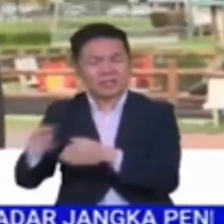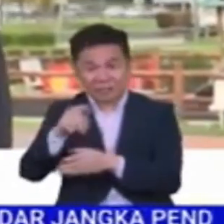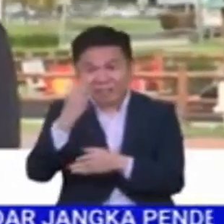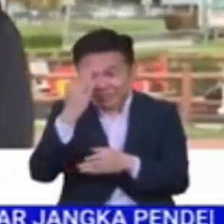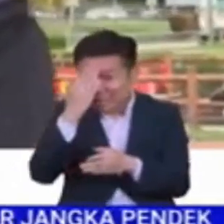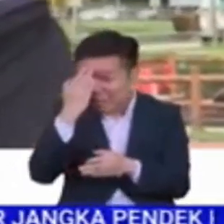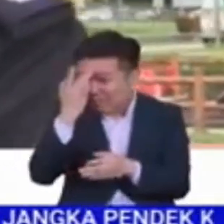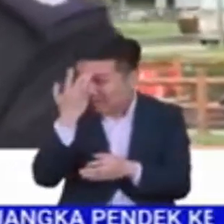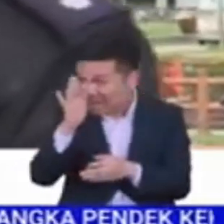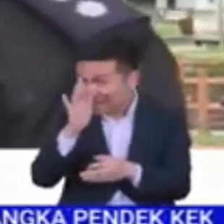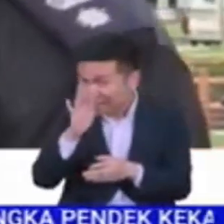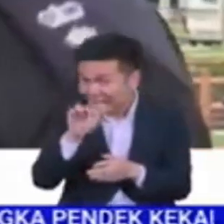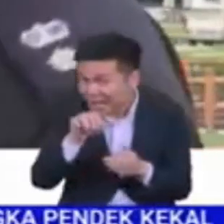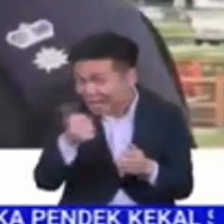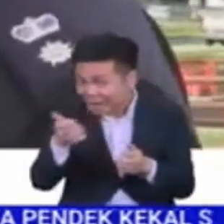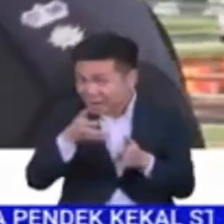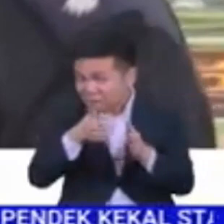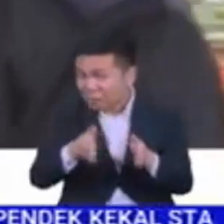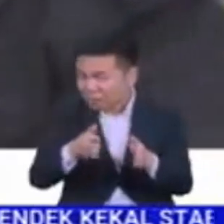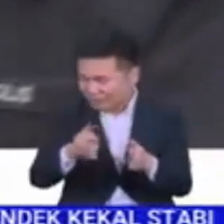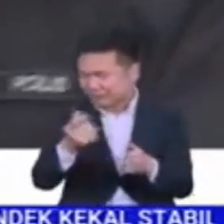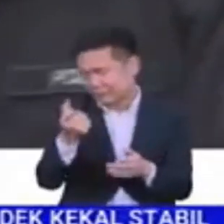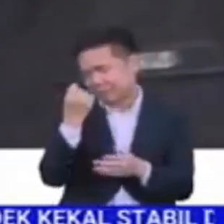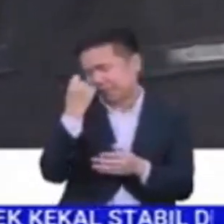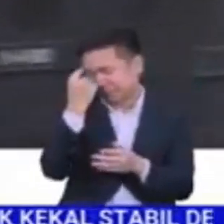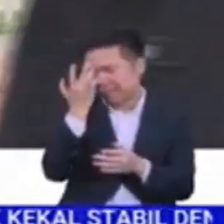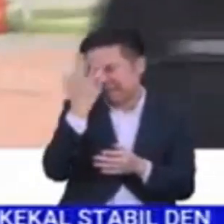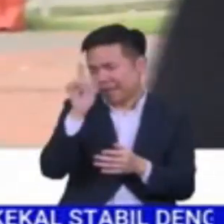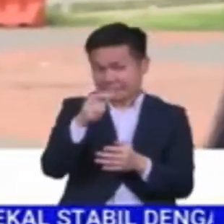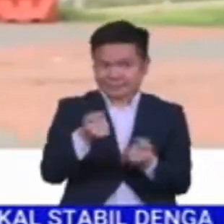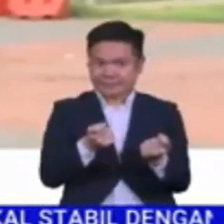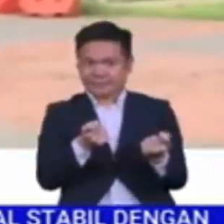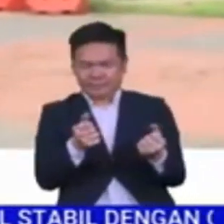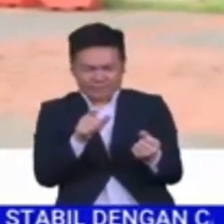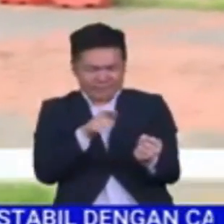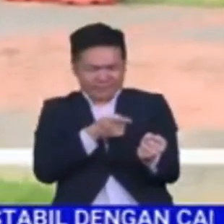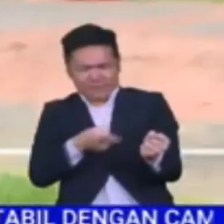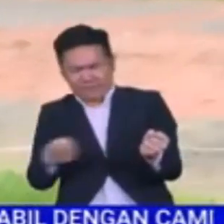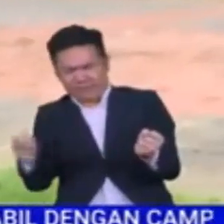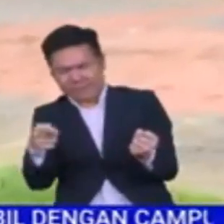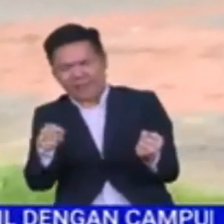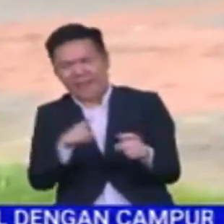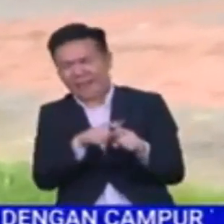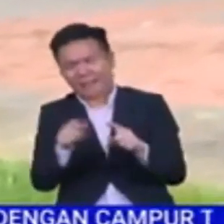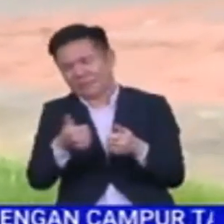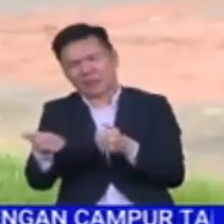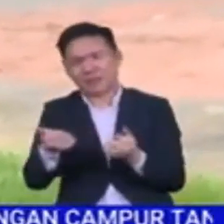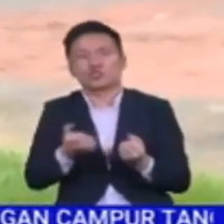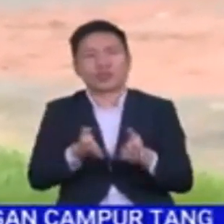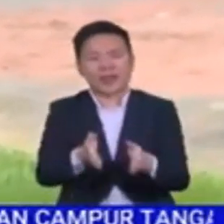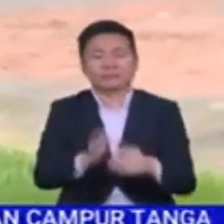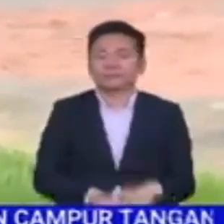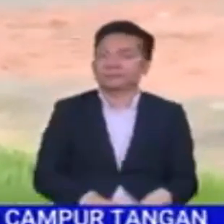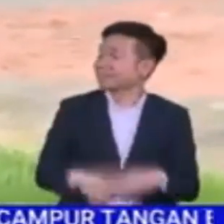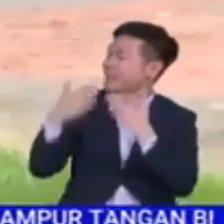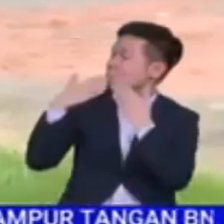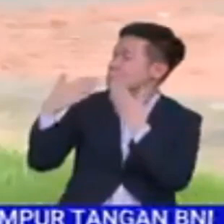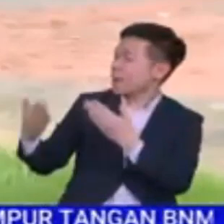jalan alternatif. Terima kasih banyak Tuan. Baik, sekian dahulu perkembangan semasa aliran trafik di kawasan Seremban.